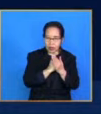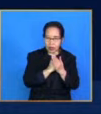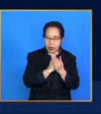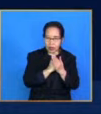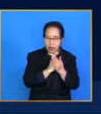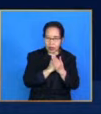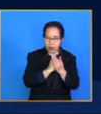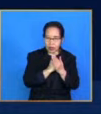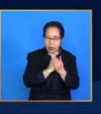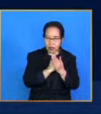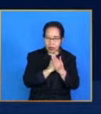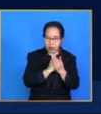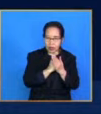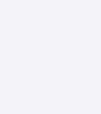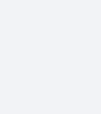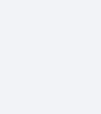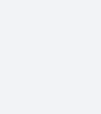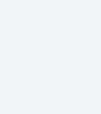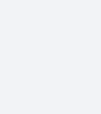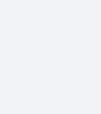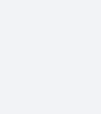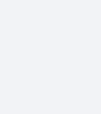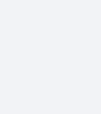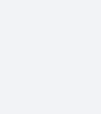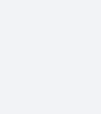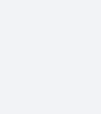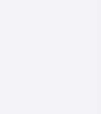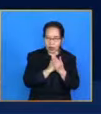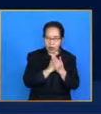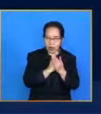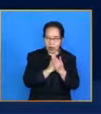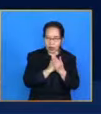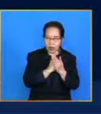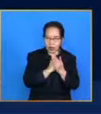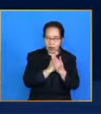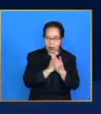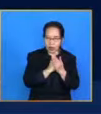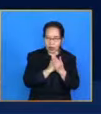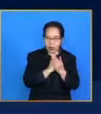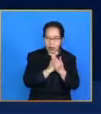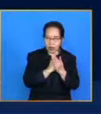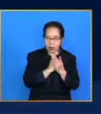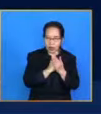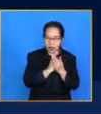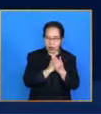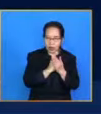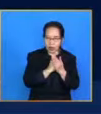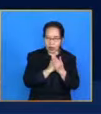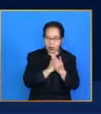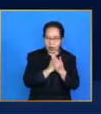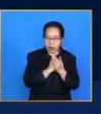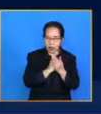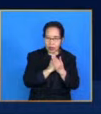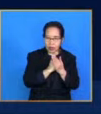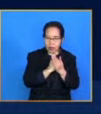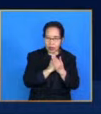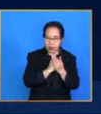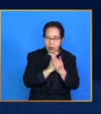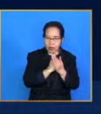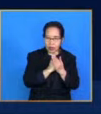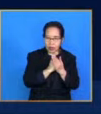na-expose ni, ano yun, ni Revolver yun eh. Dinoktor din nila yung Iglesia ng Diyos na salin daw yun sa ang